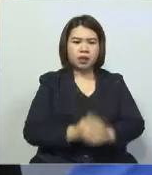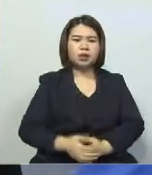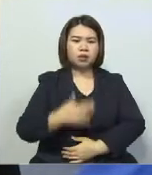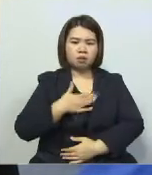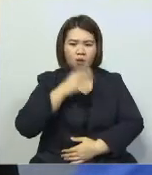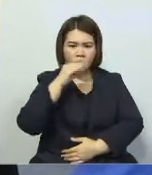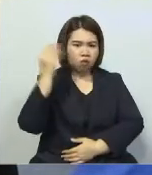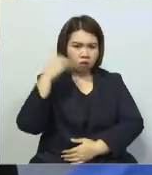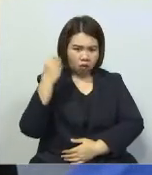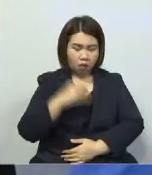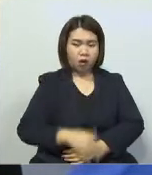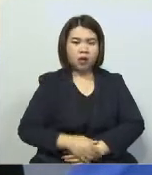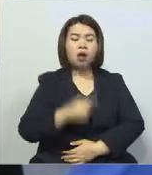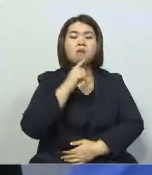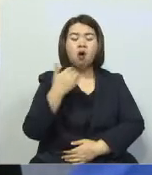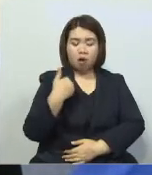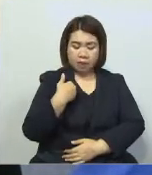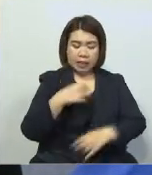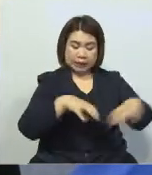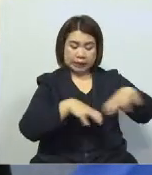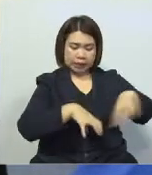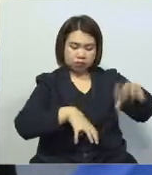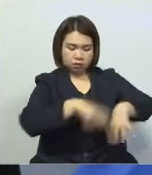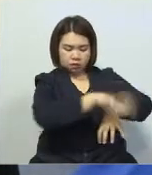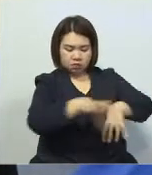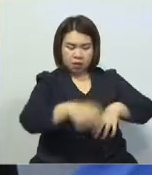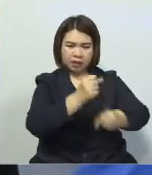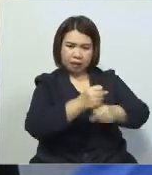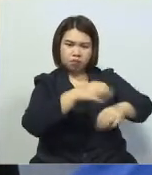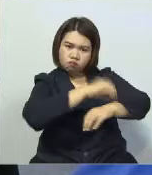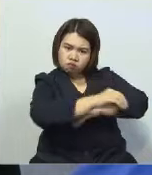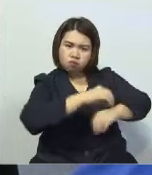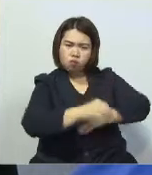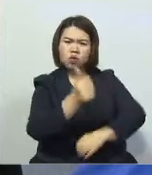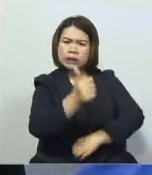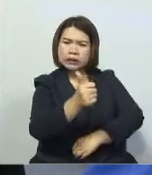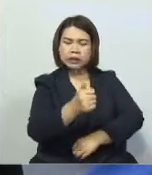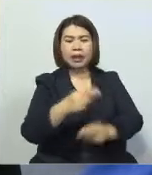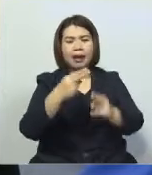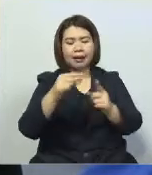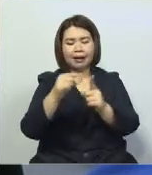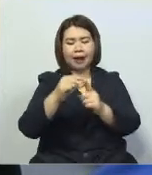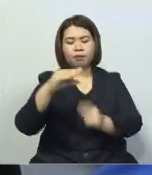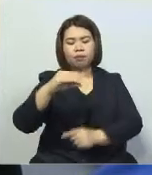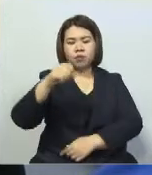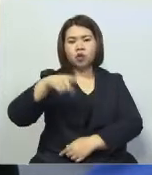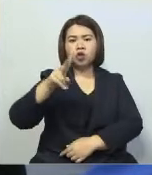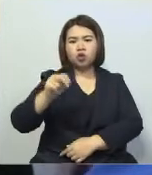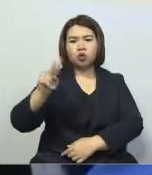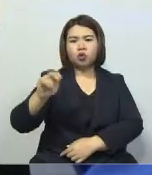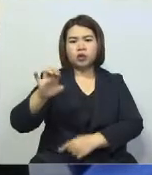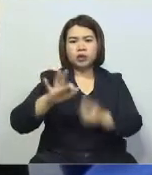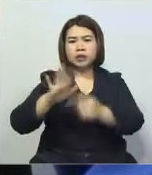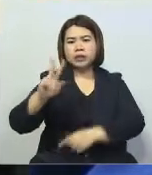ลอดว่าการที่เรามีโซนิ่งเนี่ยถือว่าดีมากโซนิ่งคือหมายถึงว่าพันธุ์ข้าวแต่ละพันธุ์ที่โรงสีต้องการ